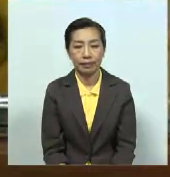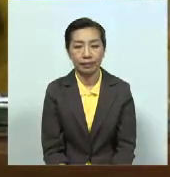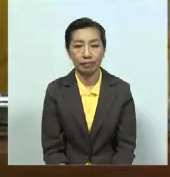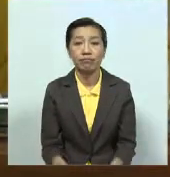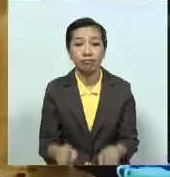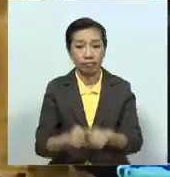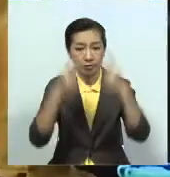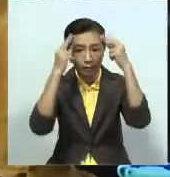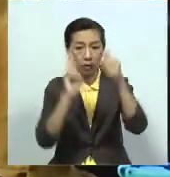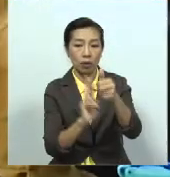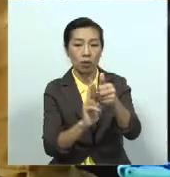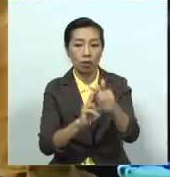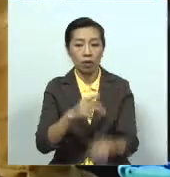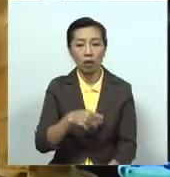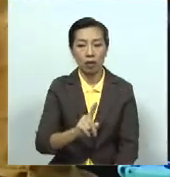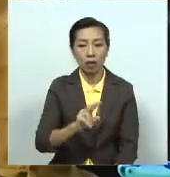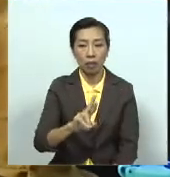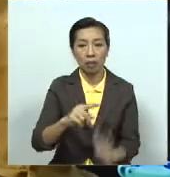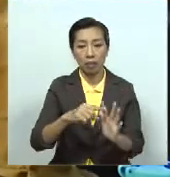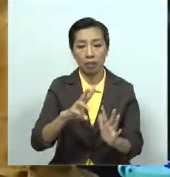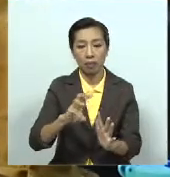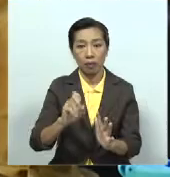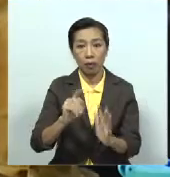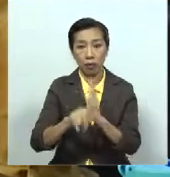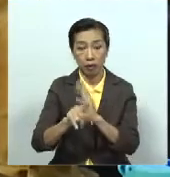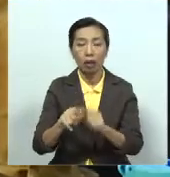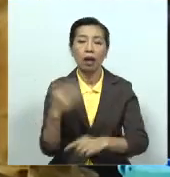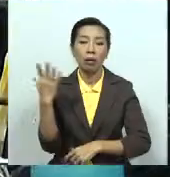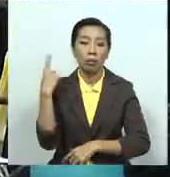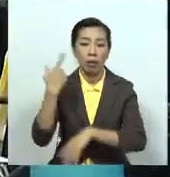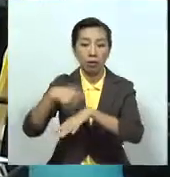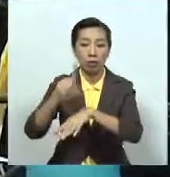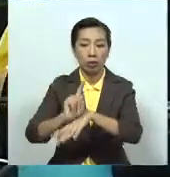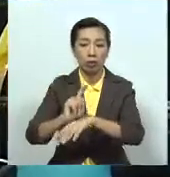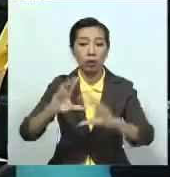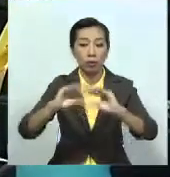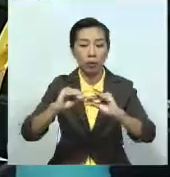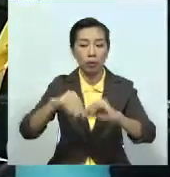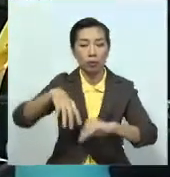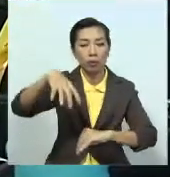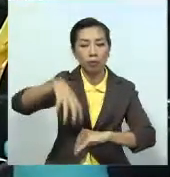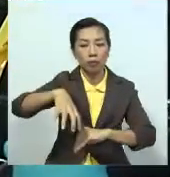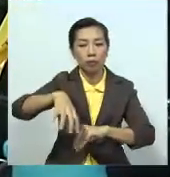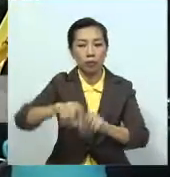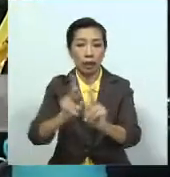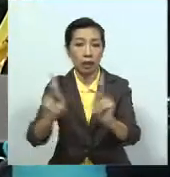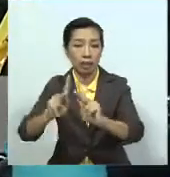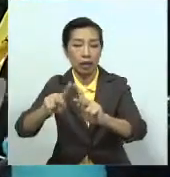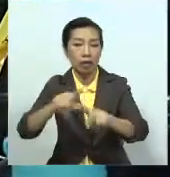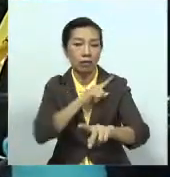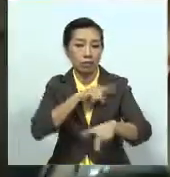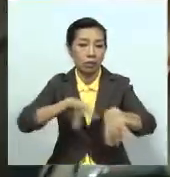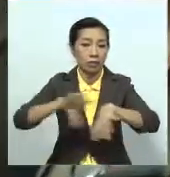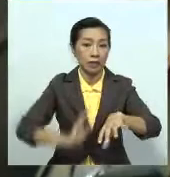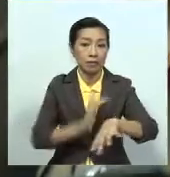เช่นเดียวกับพลเอกประวิตรวงษ์สุวรรณรองนายกรัฐมนตรีซึ่งวันนี้เป็นประธานการประชุมปิดกองอำนวยการร่วมการจัดงานพระราชพิธีบรม